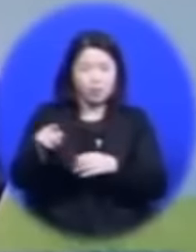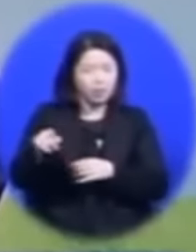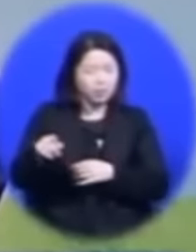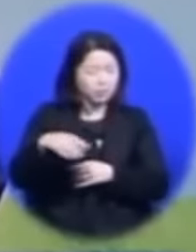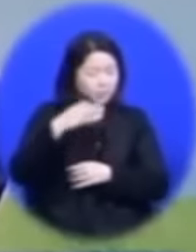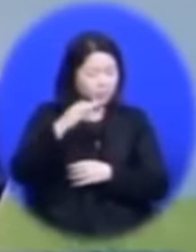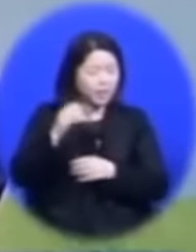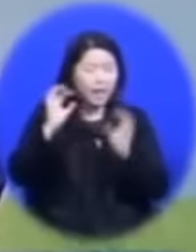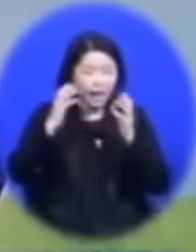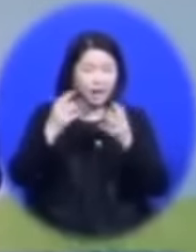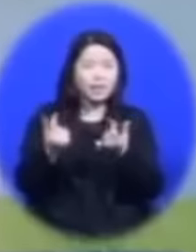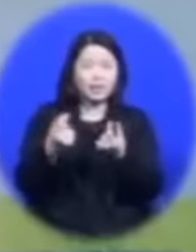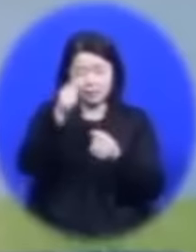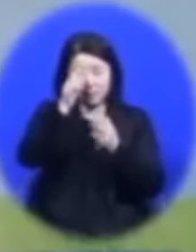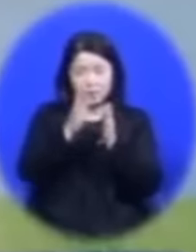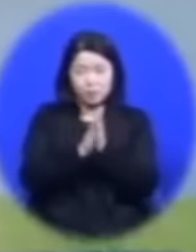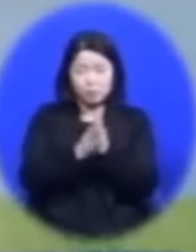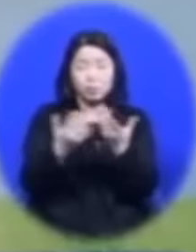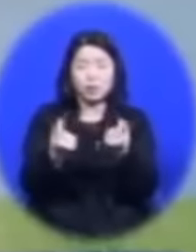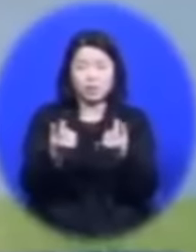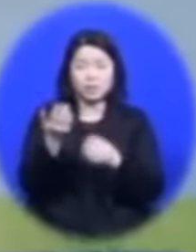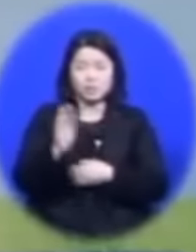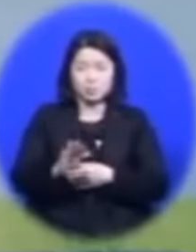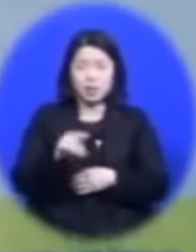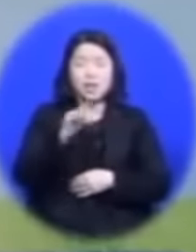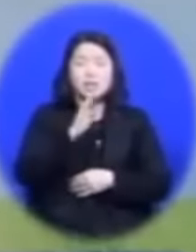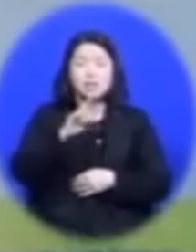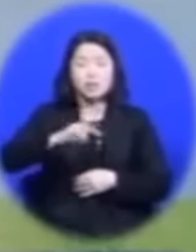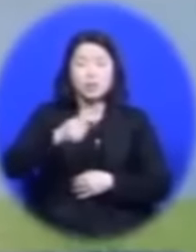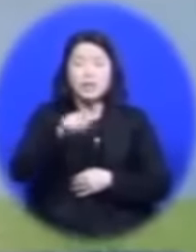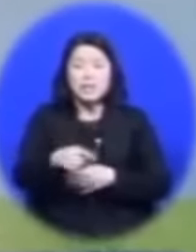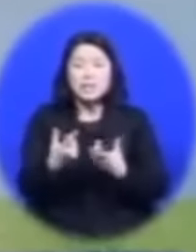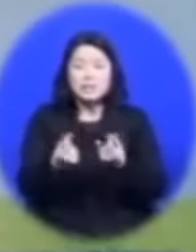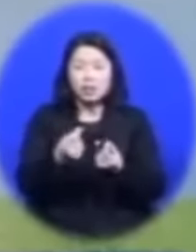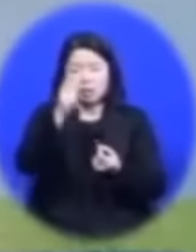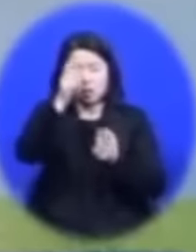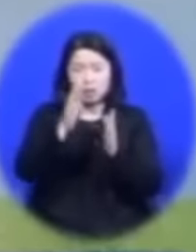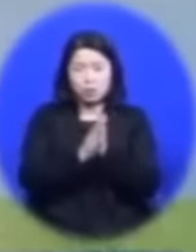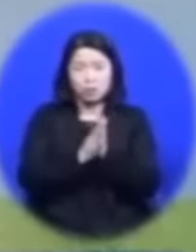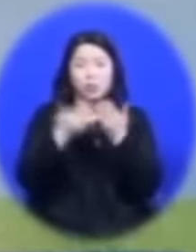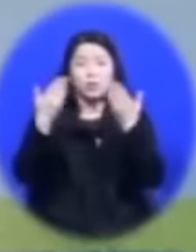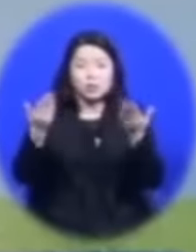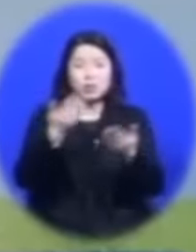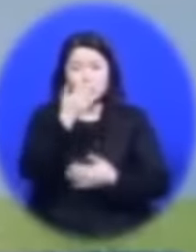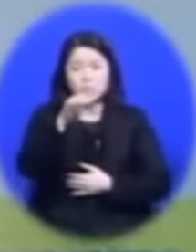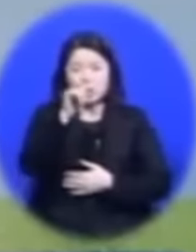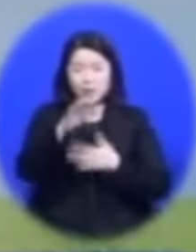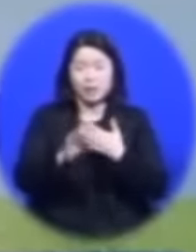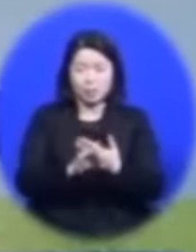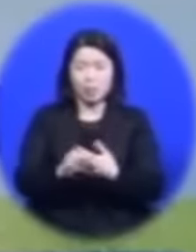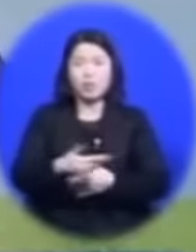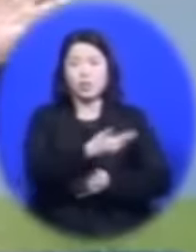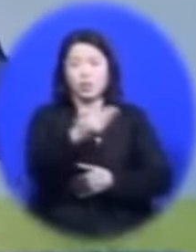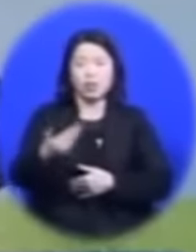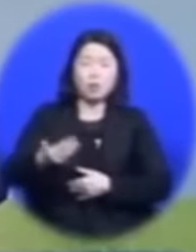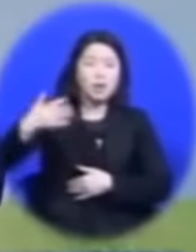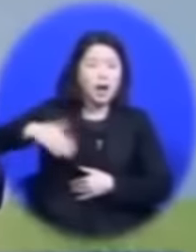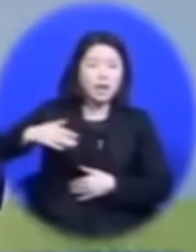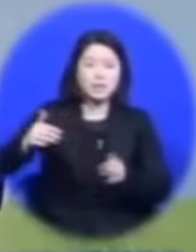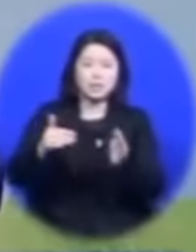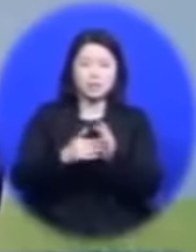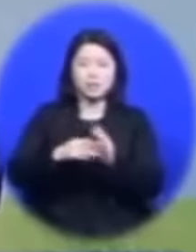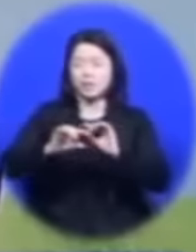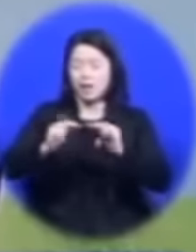기도이기도 하지만 그래도 이런 기도라도 나오고 있다면 여러분 아직 끝은